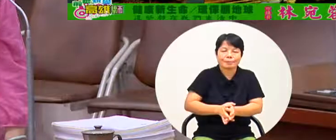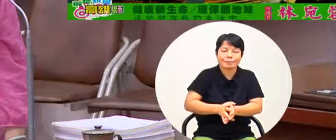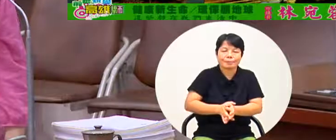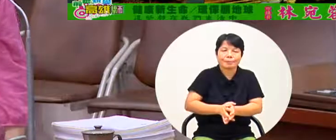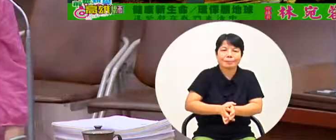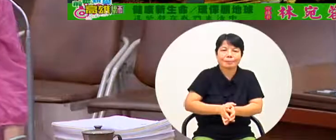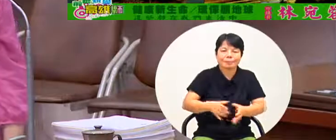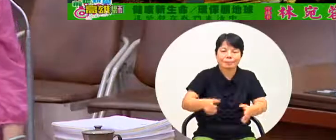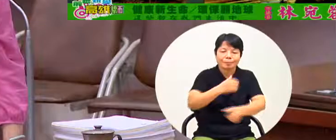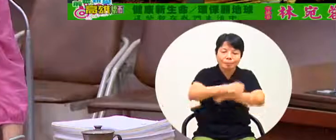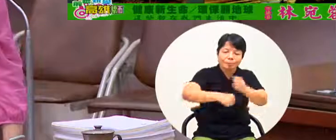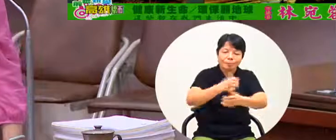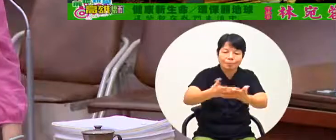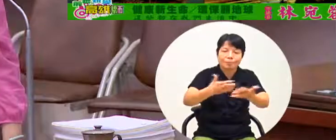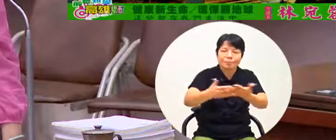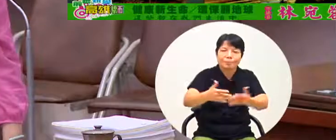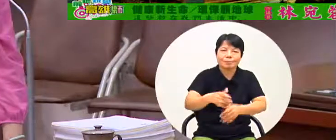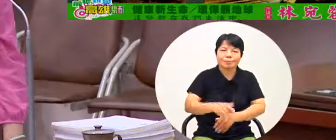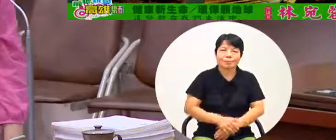好吗？